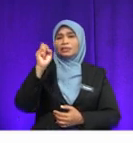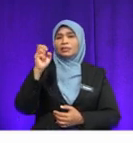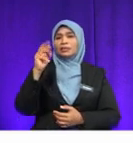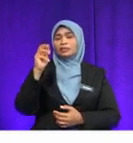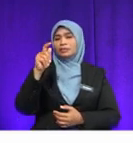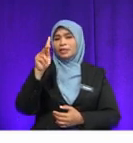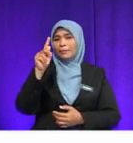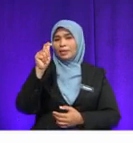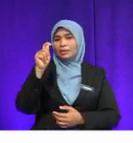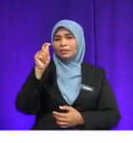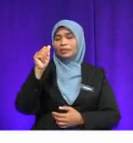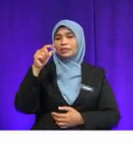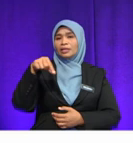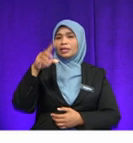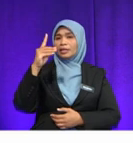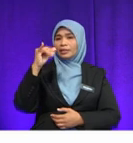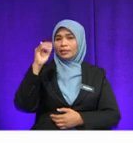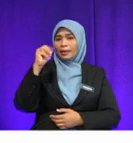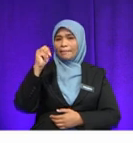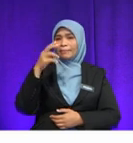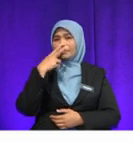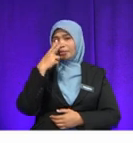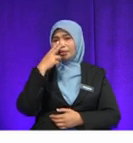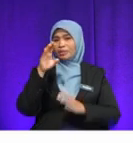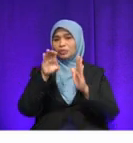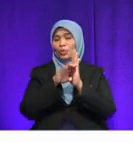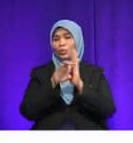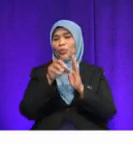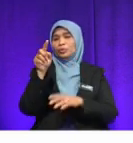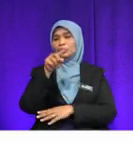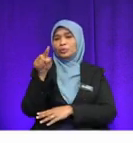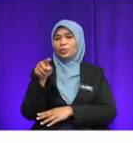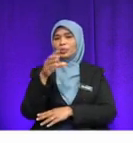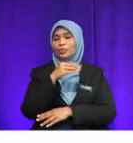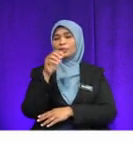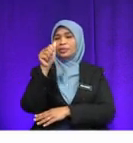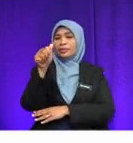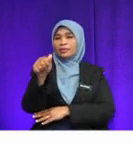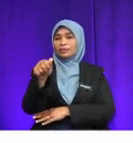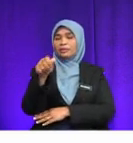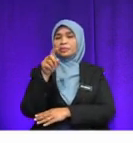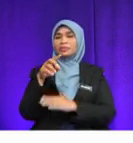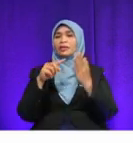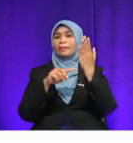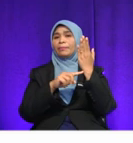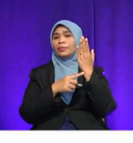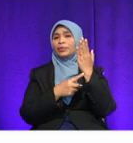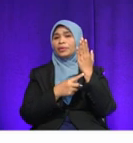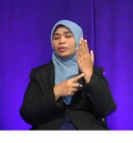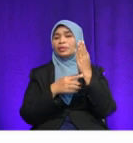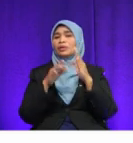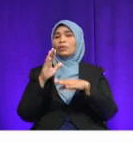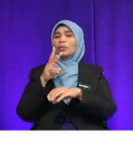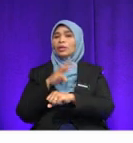oke bagus ya jamak takdim ke tengok contohnya zuhur dan Ashar bila kata takdir mesti mula Betul tak yang pertama